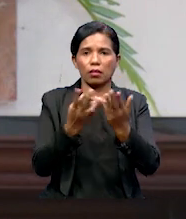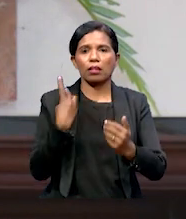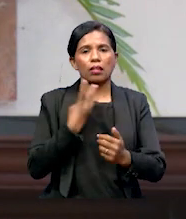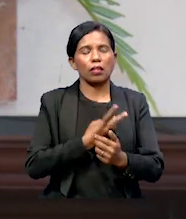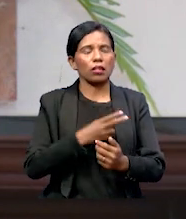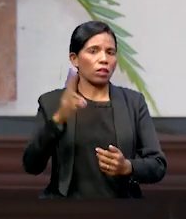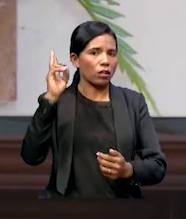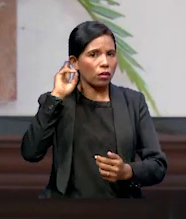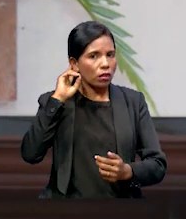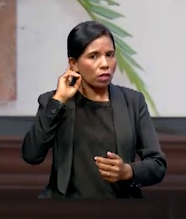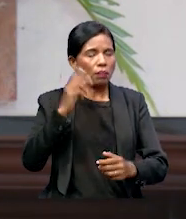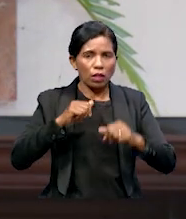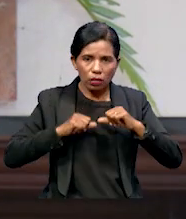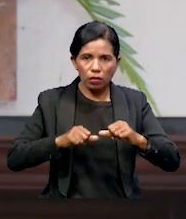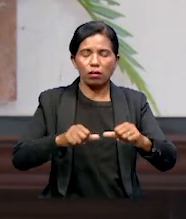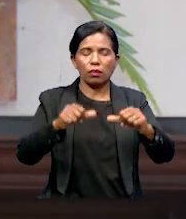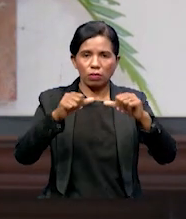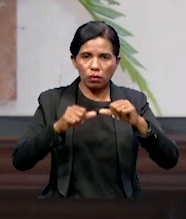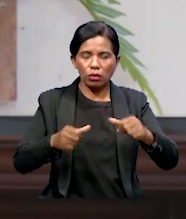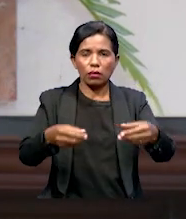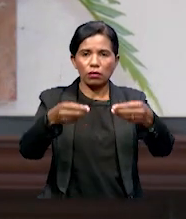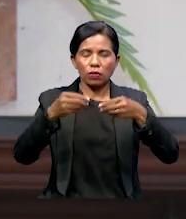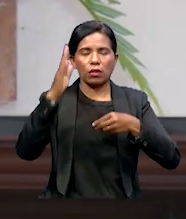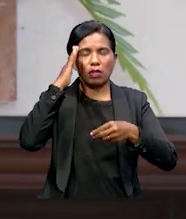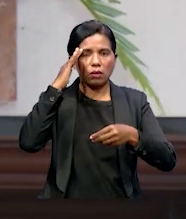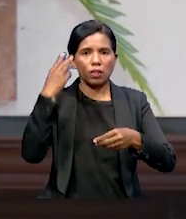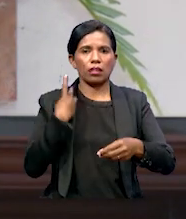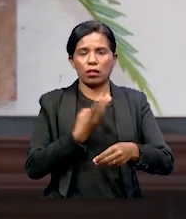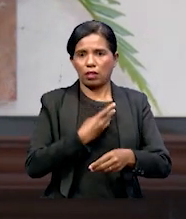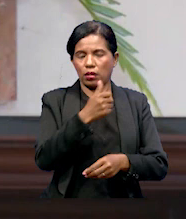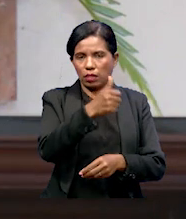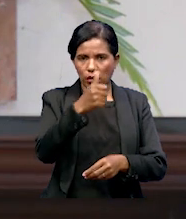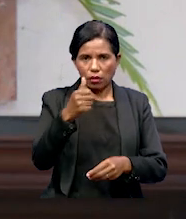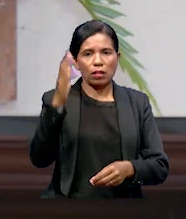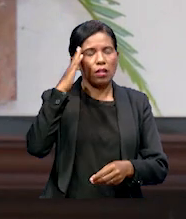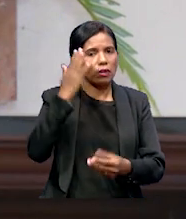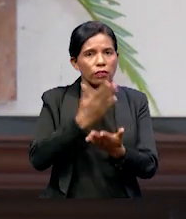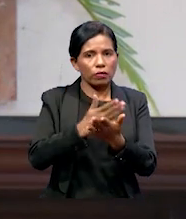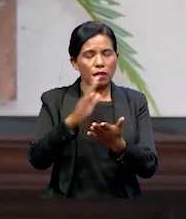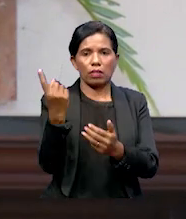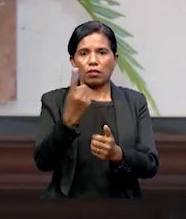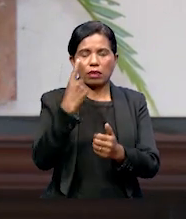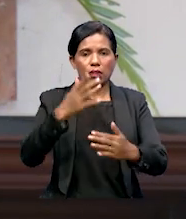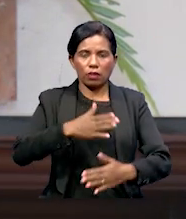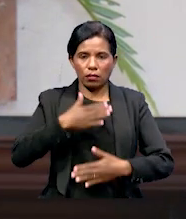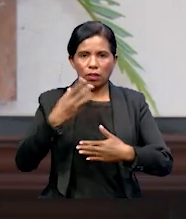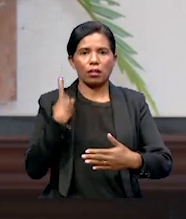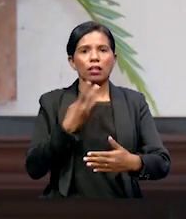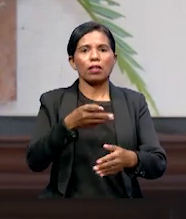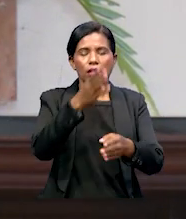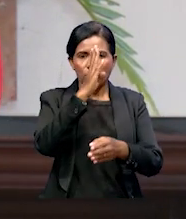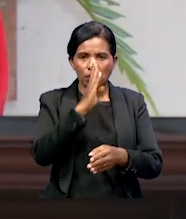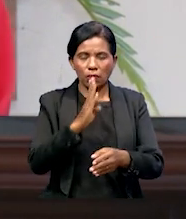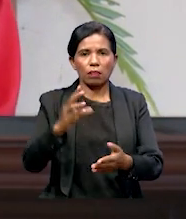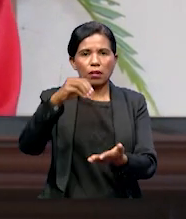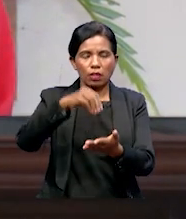bele continua inspira ita ida ida. Atu lori fahena fatin solo kita ne. Solok nebe nai maroma tau ihe